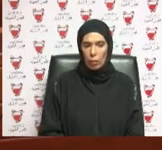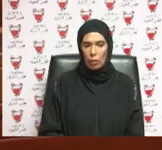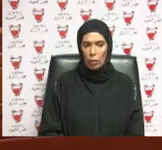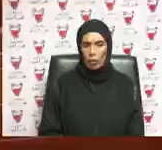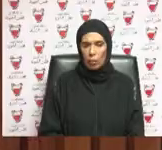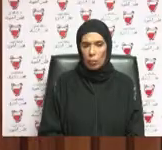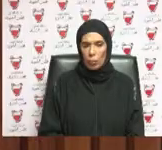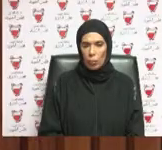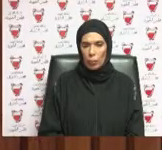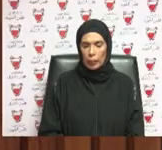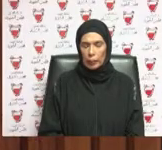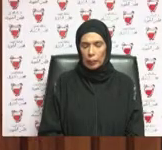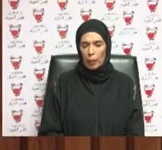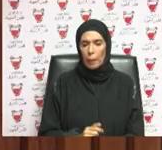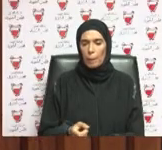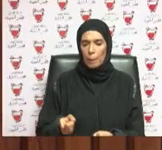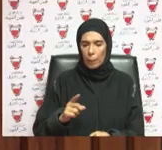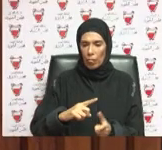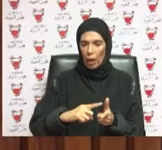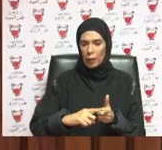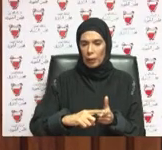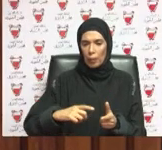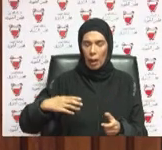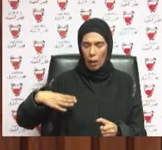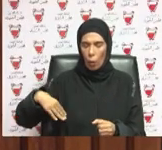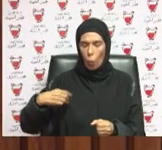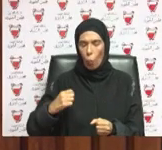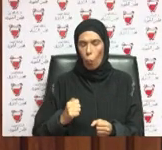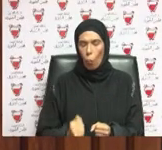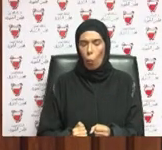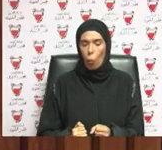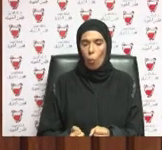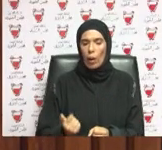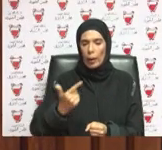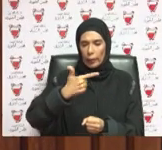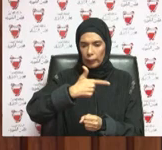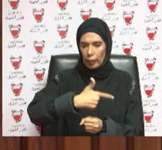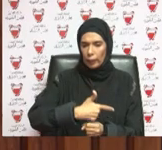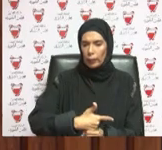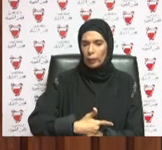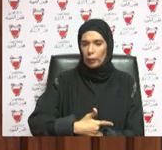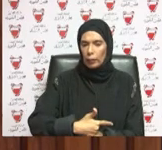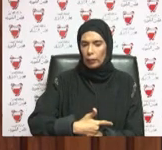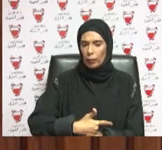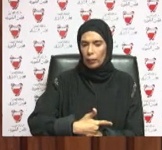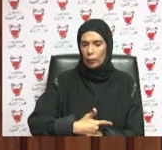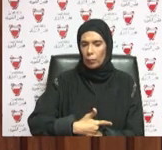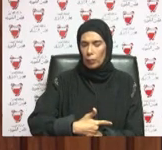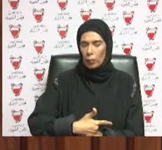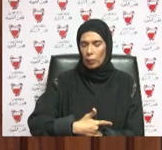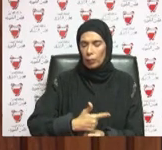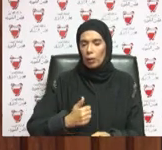وإلى صاحب السمو الملكي الأمير سلمان بن حمد آل خليفة ولي العهد